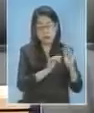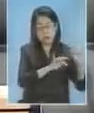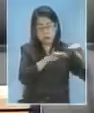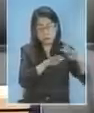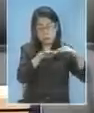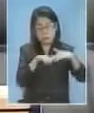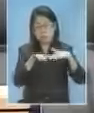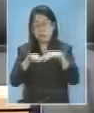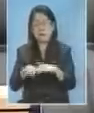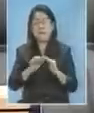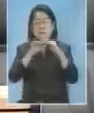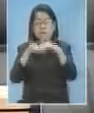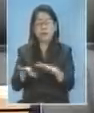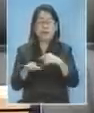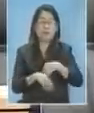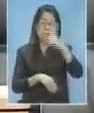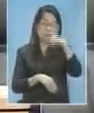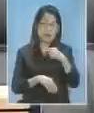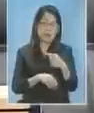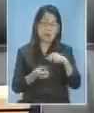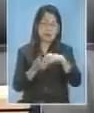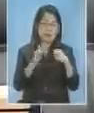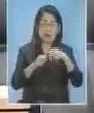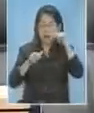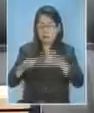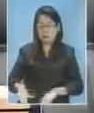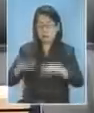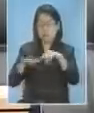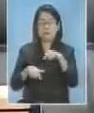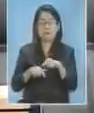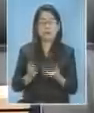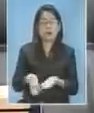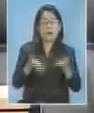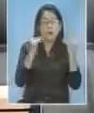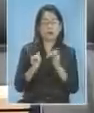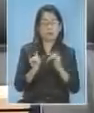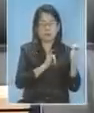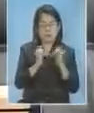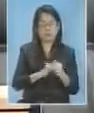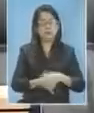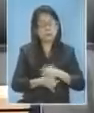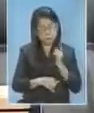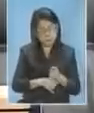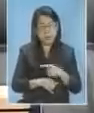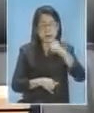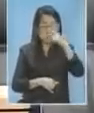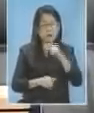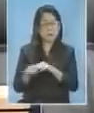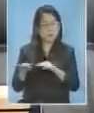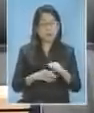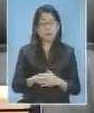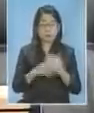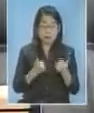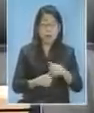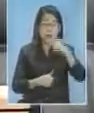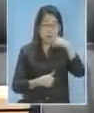ยที่กระทบฐานการผลิตและแน่นอนการที่เราจะต้องเตรียมความพร้อมเมื่อเราประกาศเป็นศูนย์กลาง